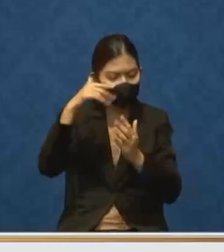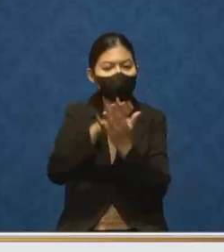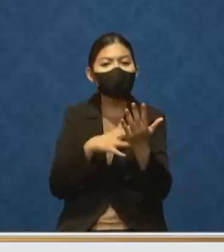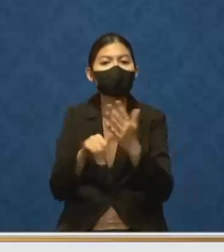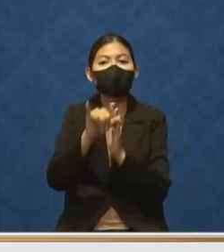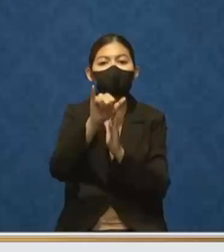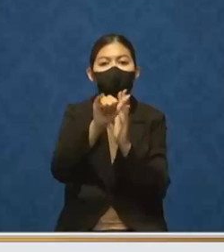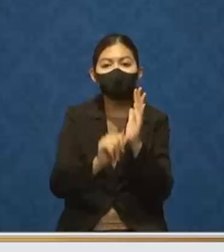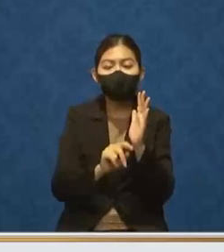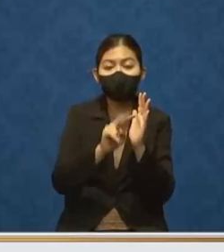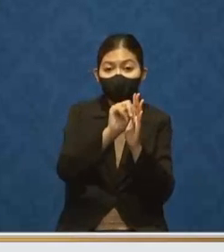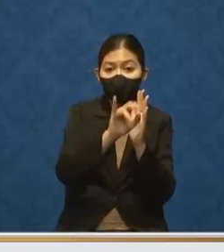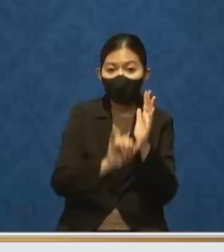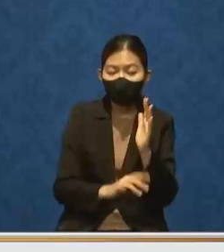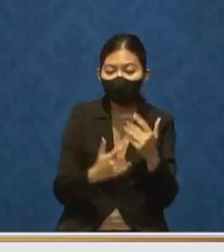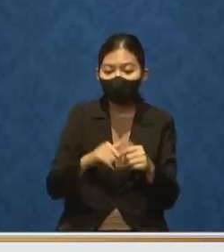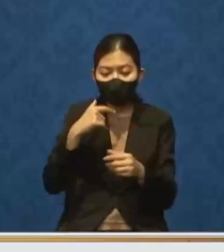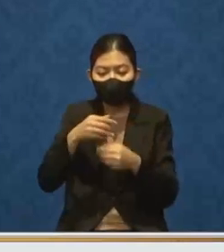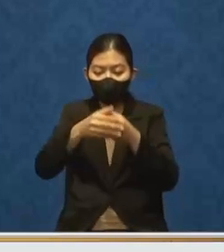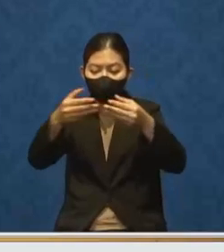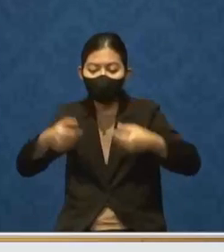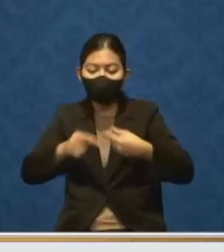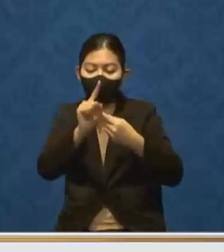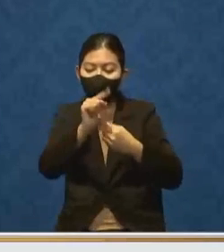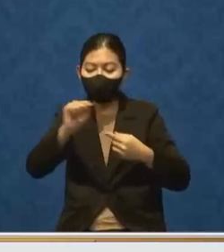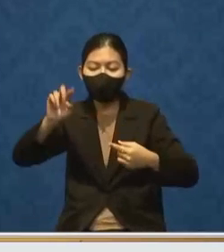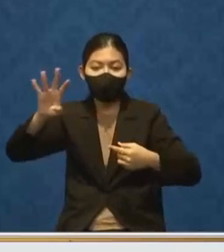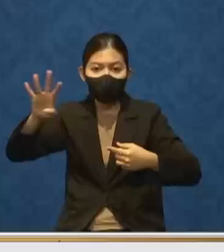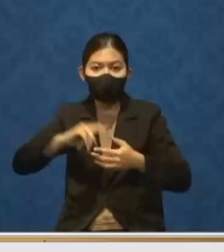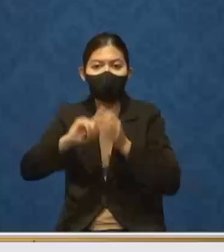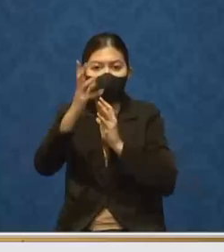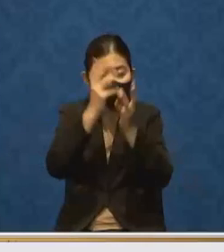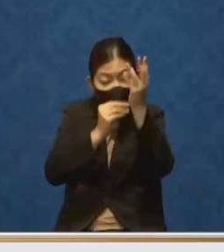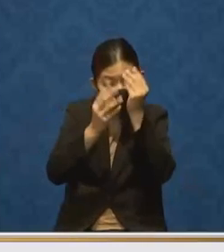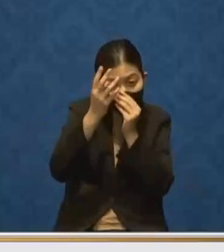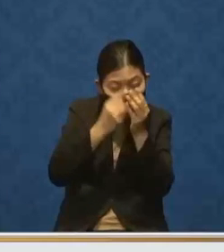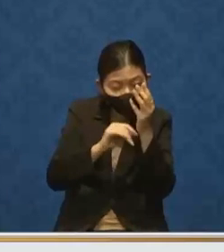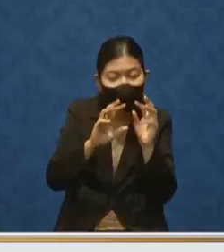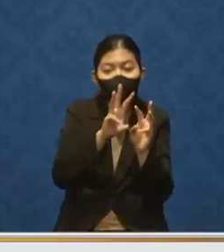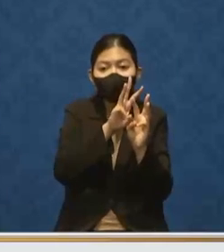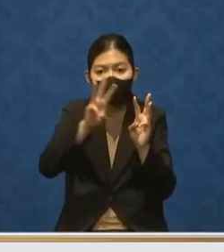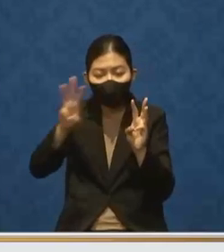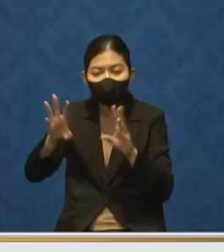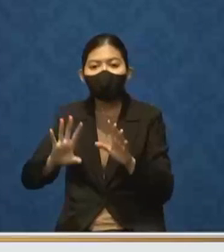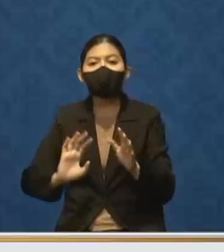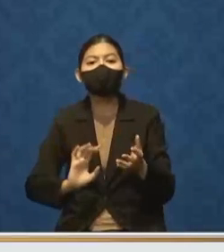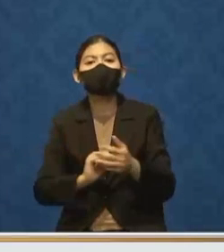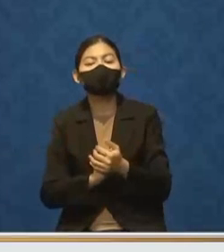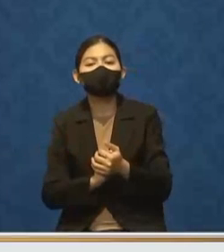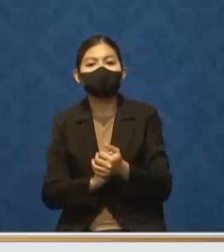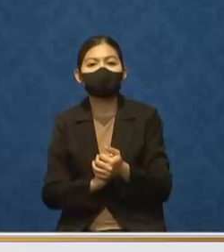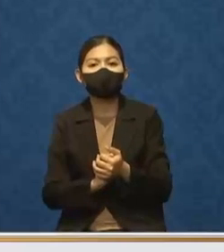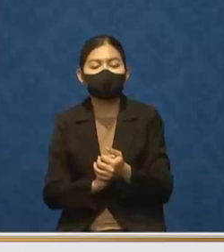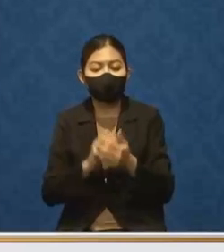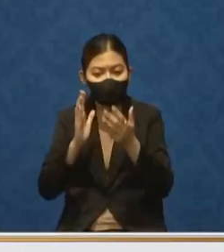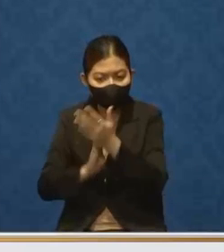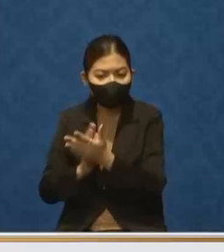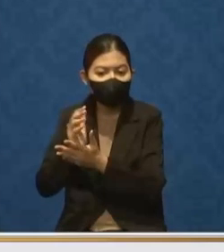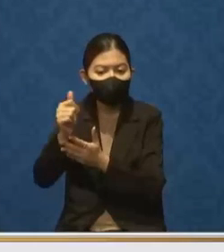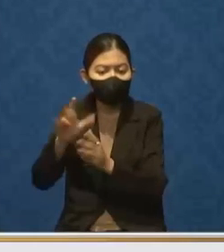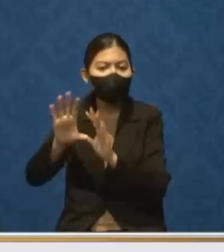แพลตฟอร์มรวมถึงพัฒนาแพลตฟอร์มการเรียนรู้สาธารณะออนไลน์ตลอดจนปรับปรุงระบบการอนุมัติอนุญาตของภ